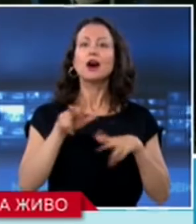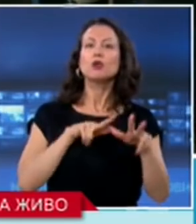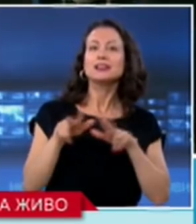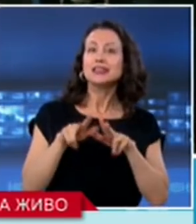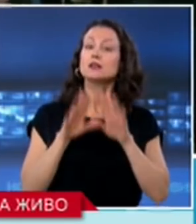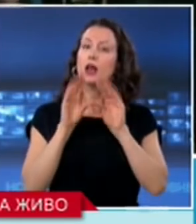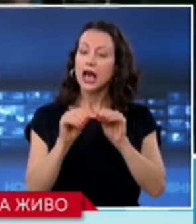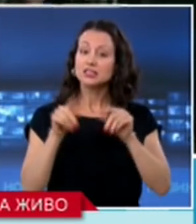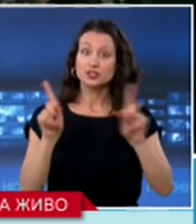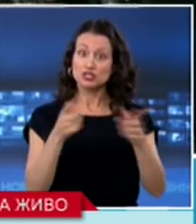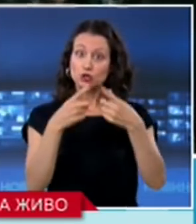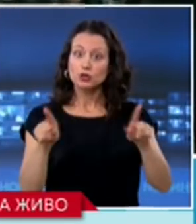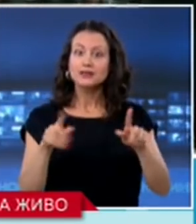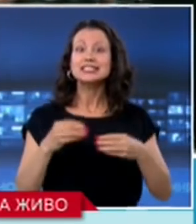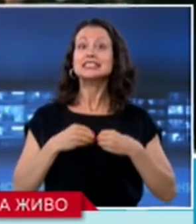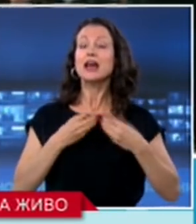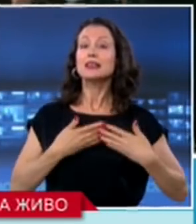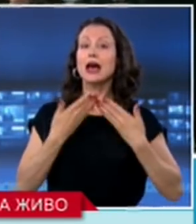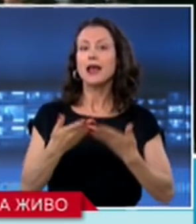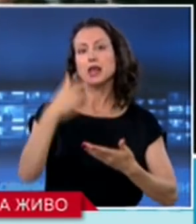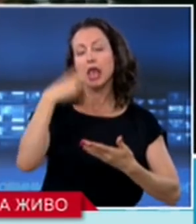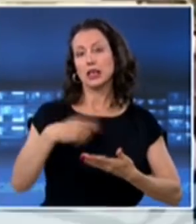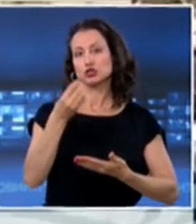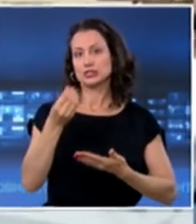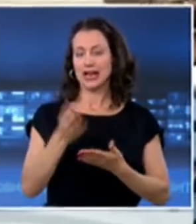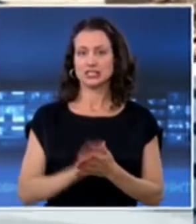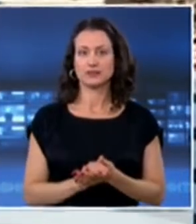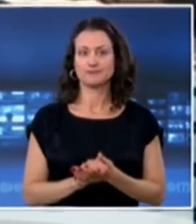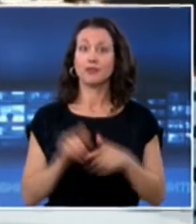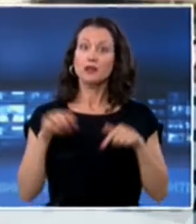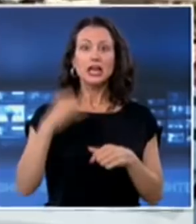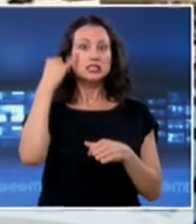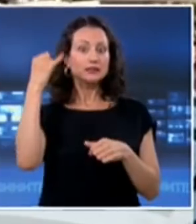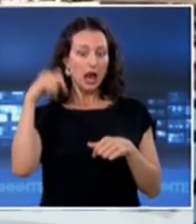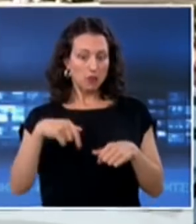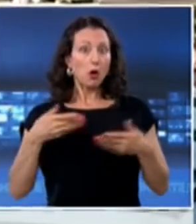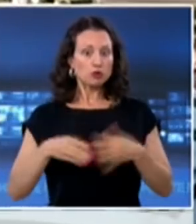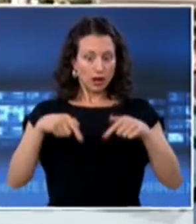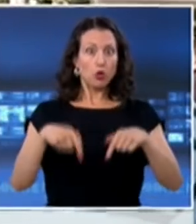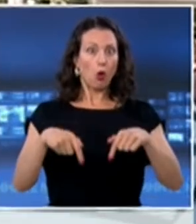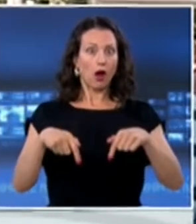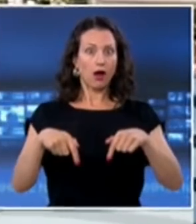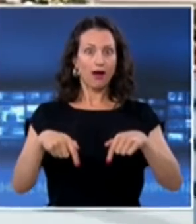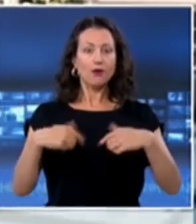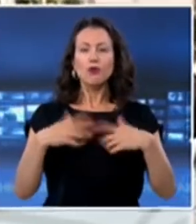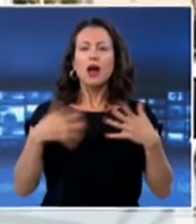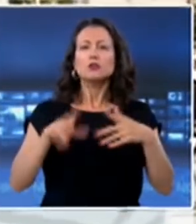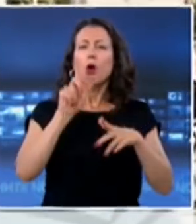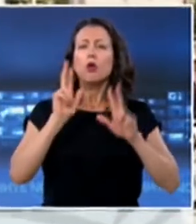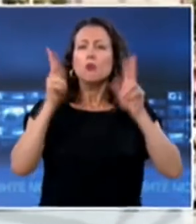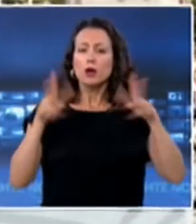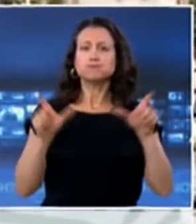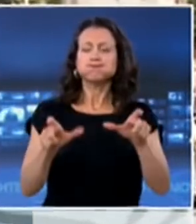с дарения и лични средства. Тази идея се роди на Орлов мост, когато още беше блокиран и когато седи мой